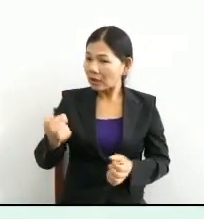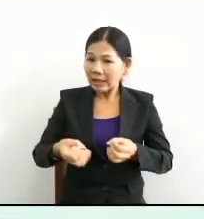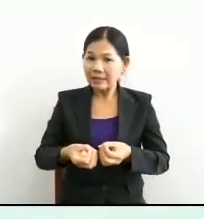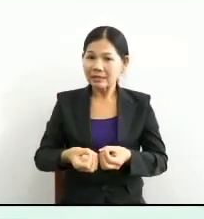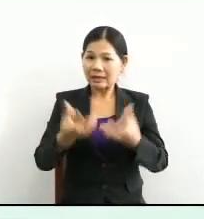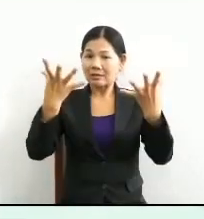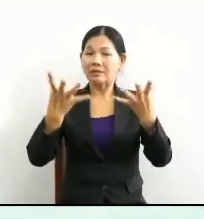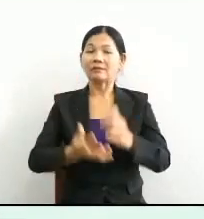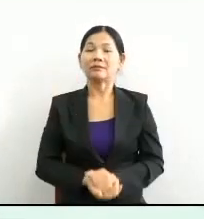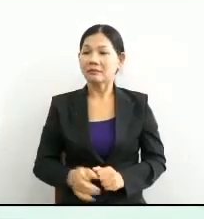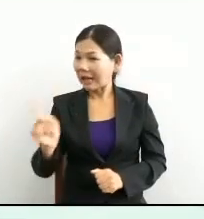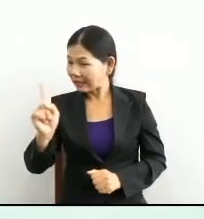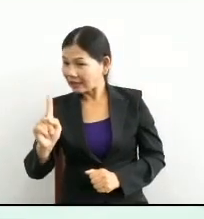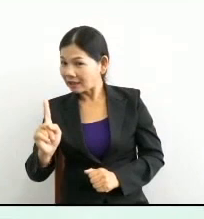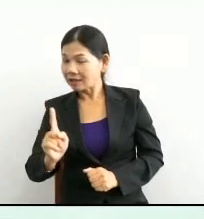là mà trái con